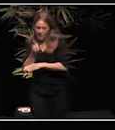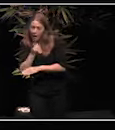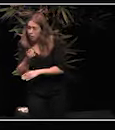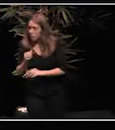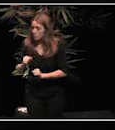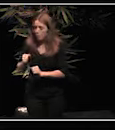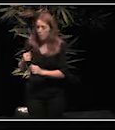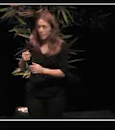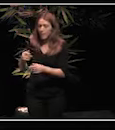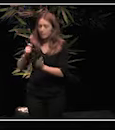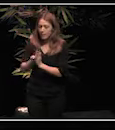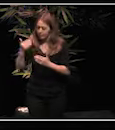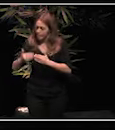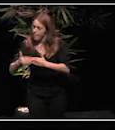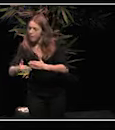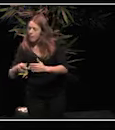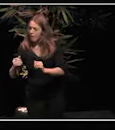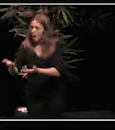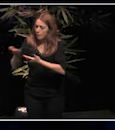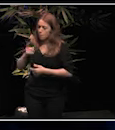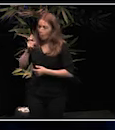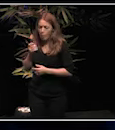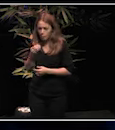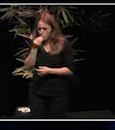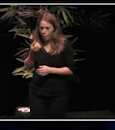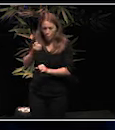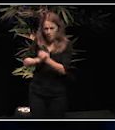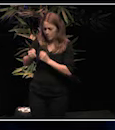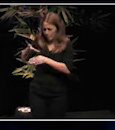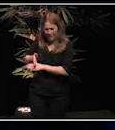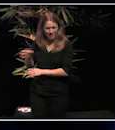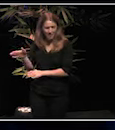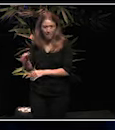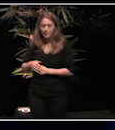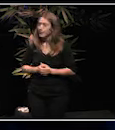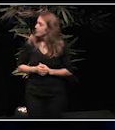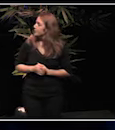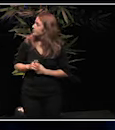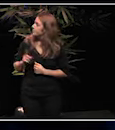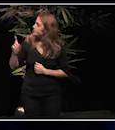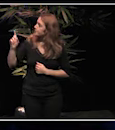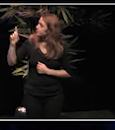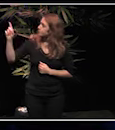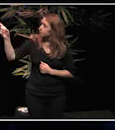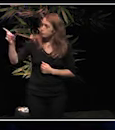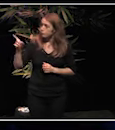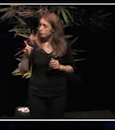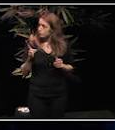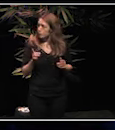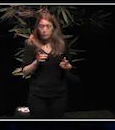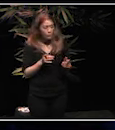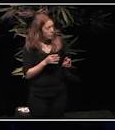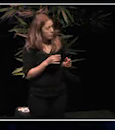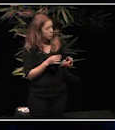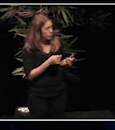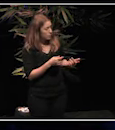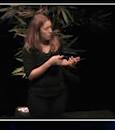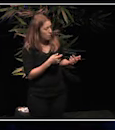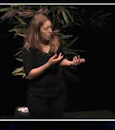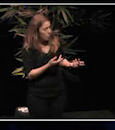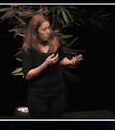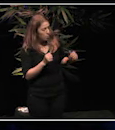est structuré et organisé en amont. Donc, vous me racontiez ce midi, Guillaume, que par moment on partait un petit